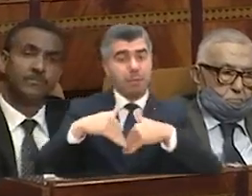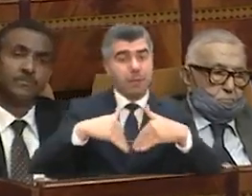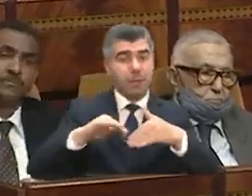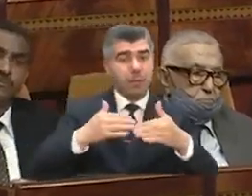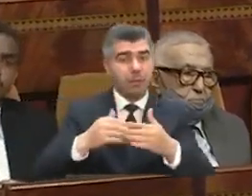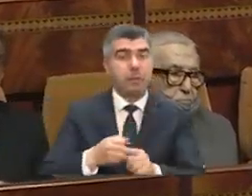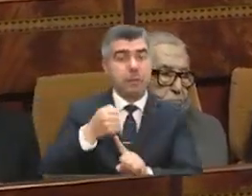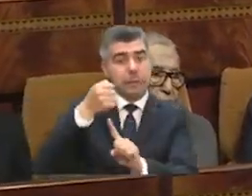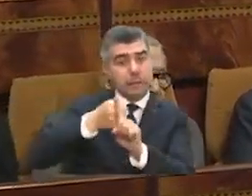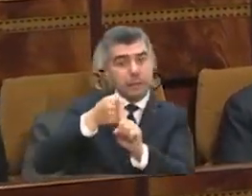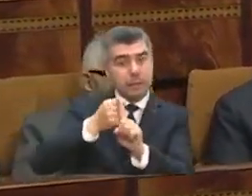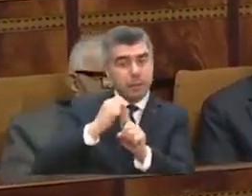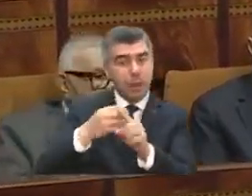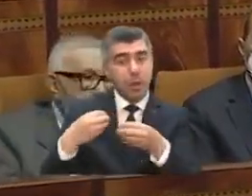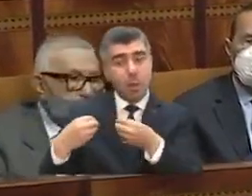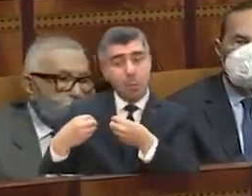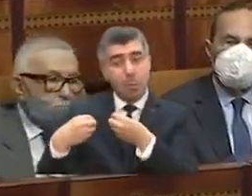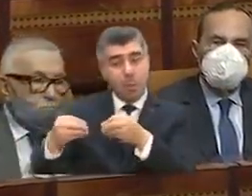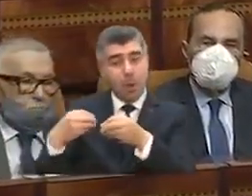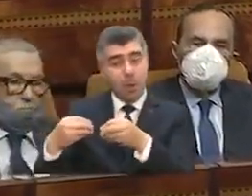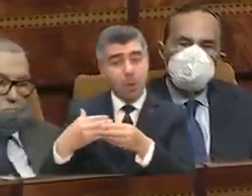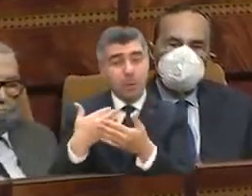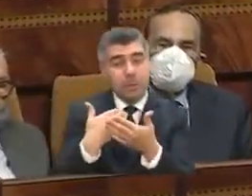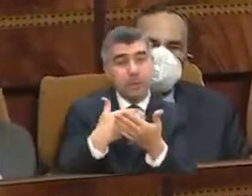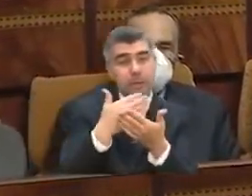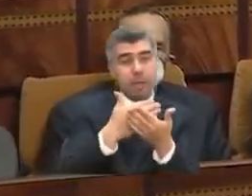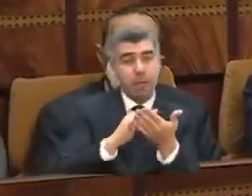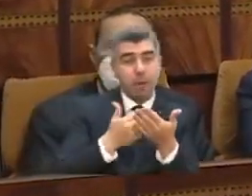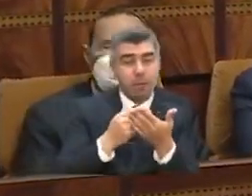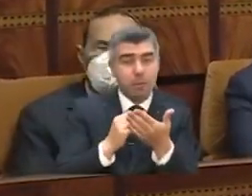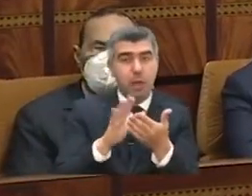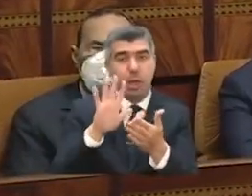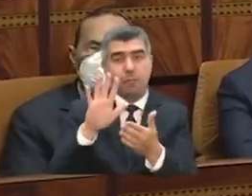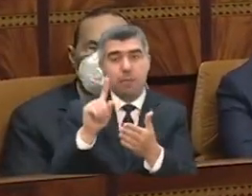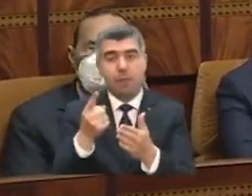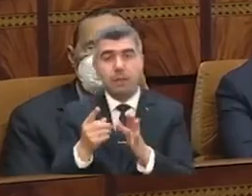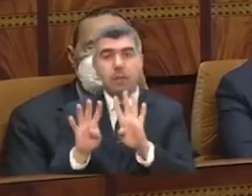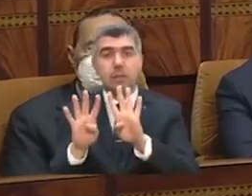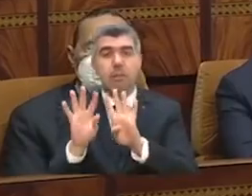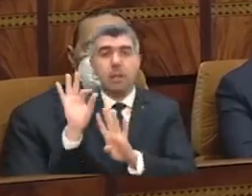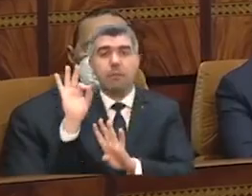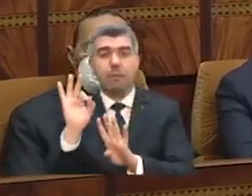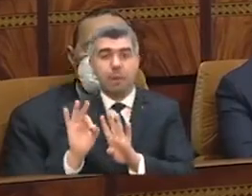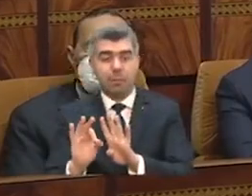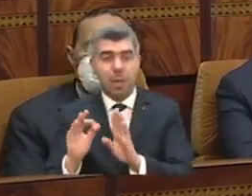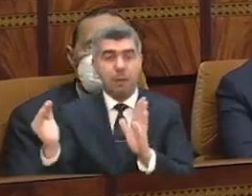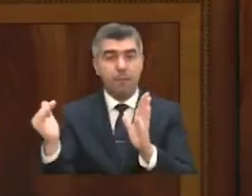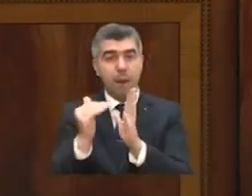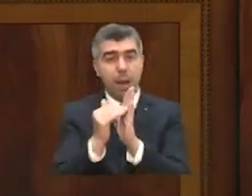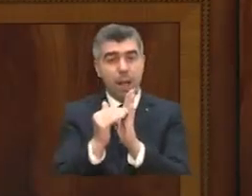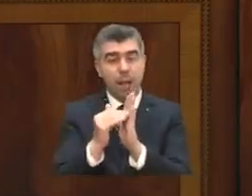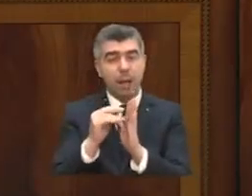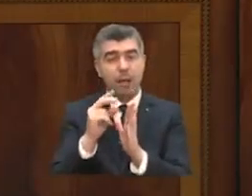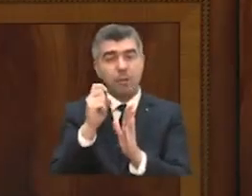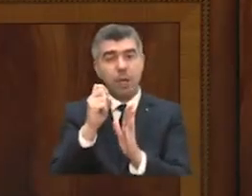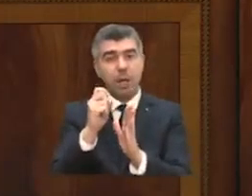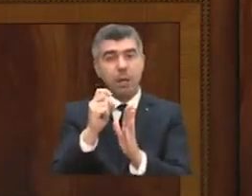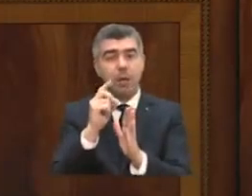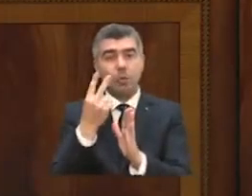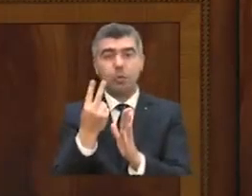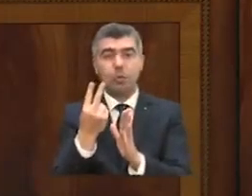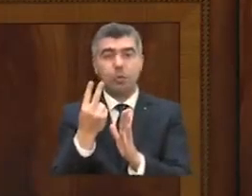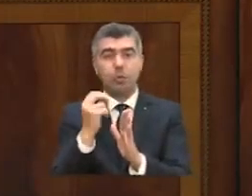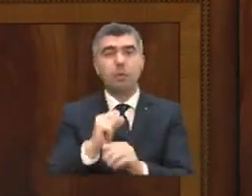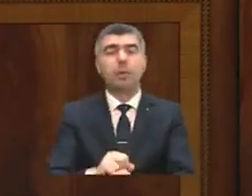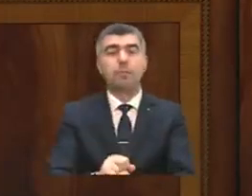بناء مبيعات الإسمنت ارتفاع يقدر ب 5.8% نهاية شهر فبراير 2022